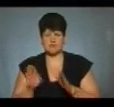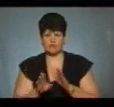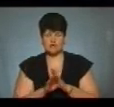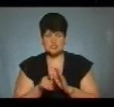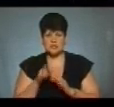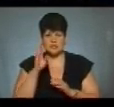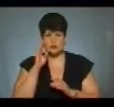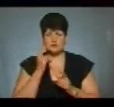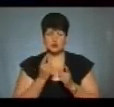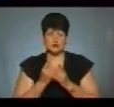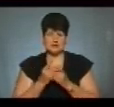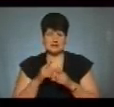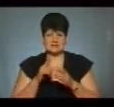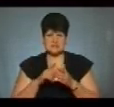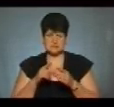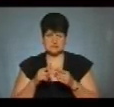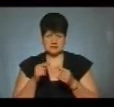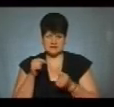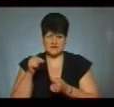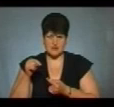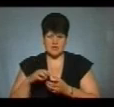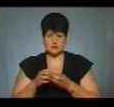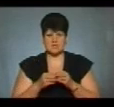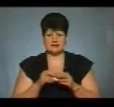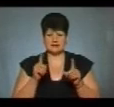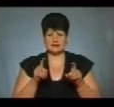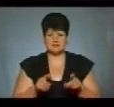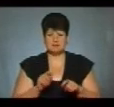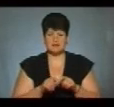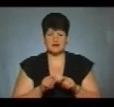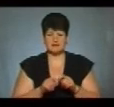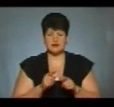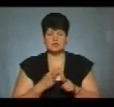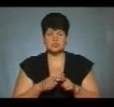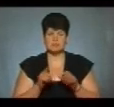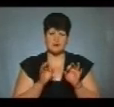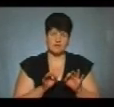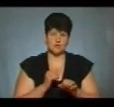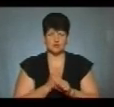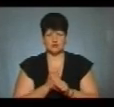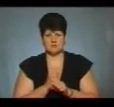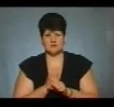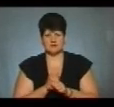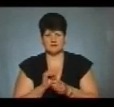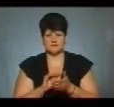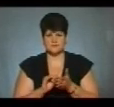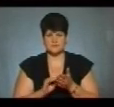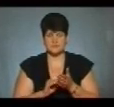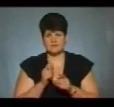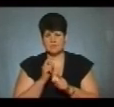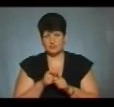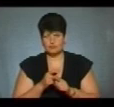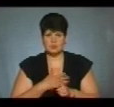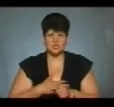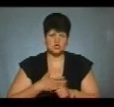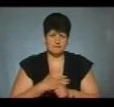Хлопець з однокласниками звіряє результати тесту. Перевіряю, чи правильно зробив. Відповів, я не знаю, я переживаю